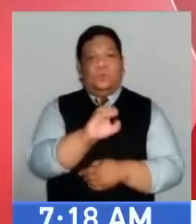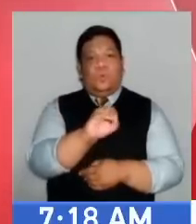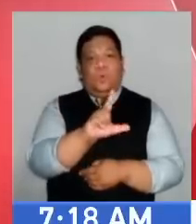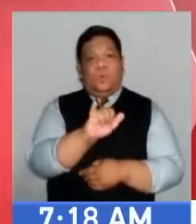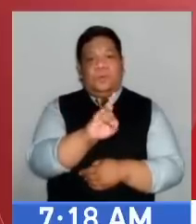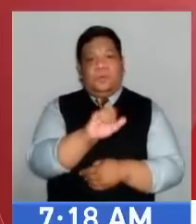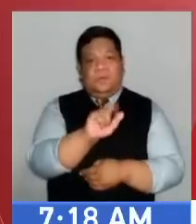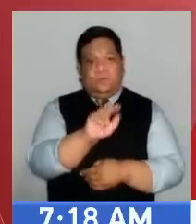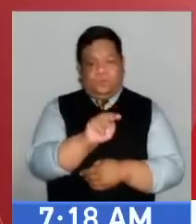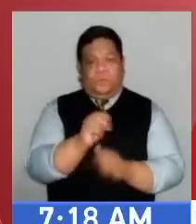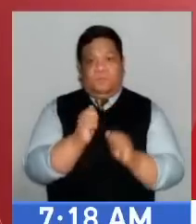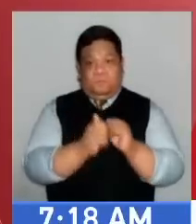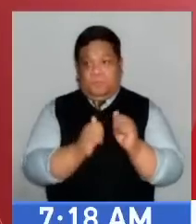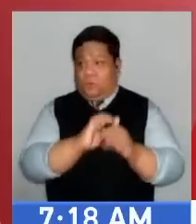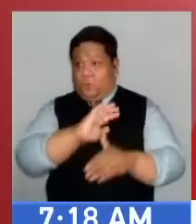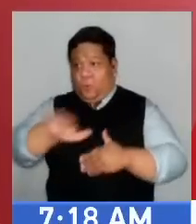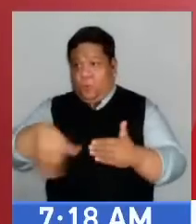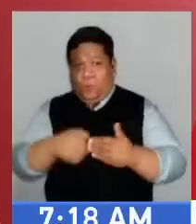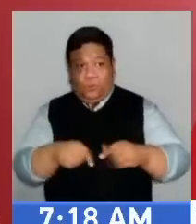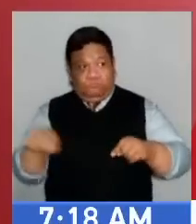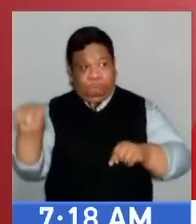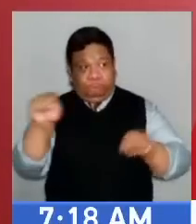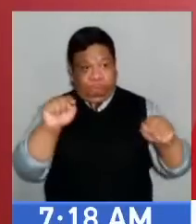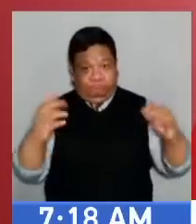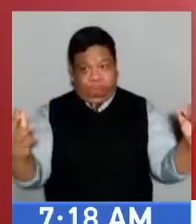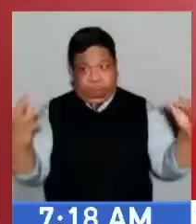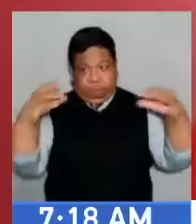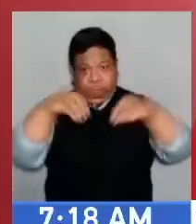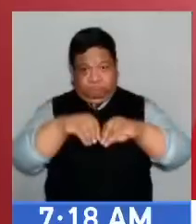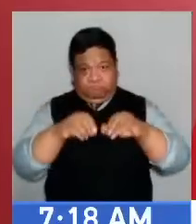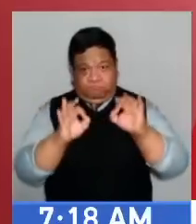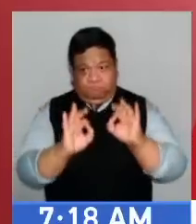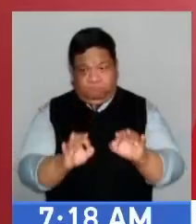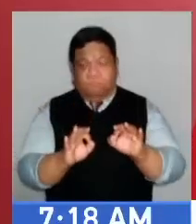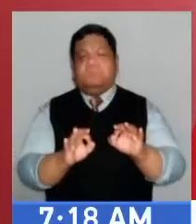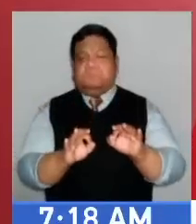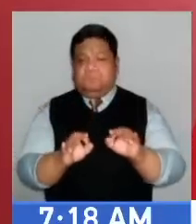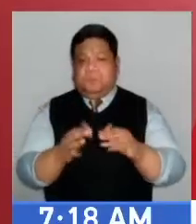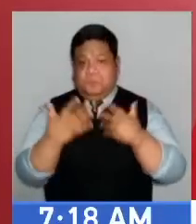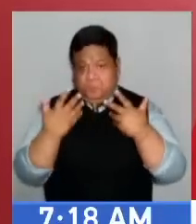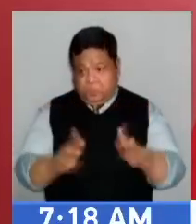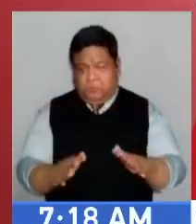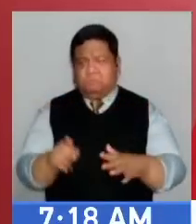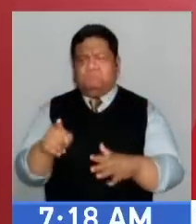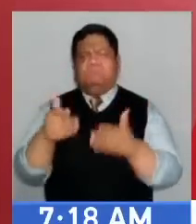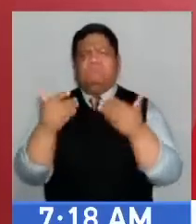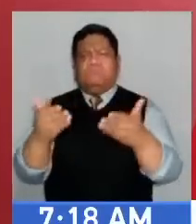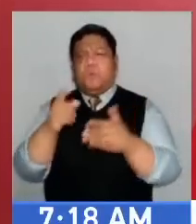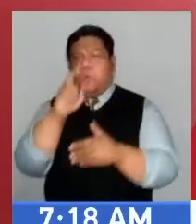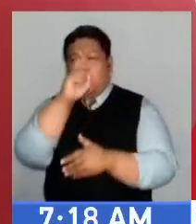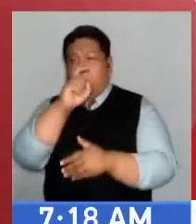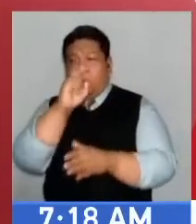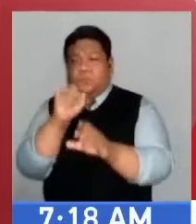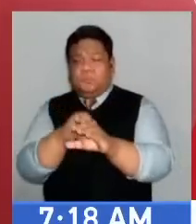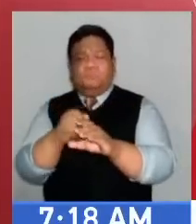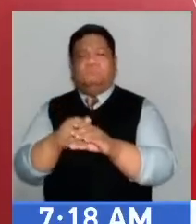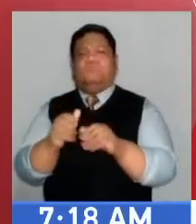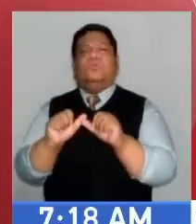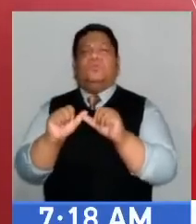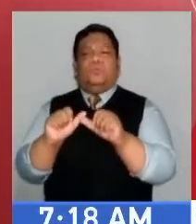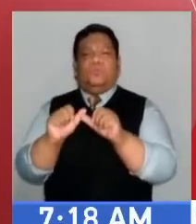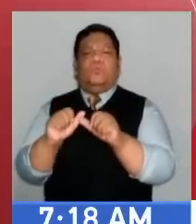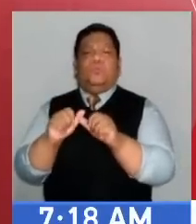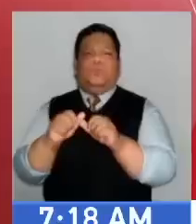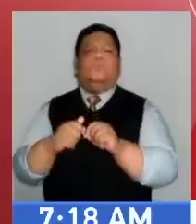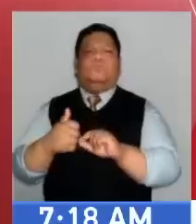sila o nakasali na sila, tuloy-tuloy pa rin ho ang kanilang pagbiyahe. Kahit lumang yung kanilang jeep, hanggat may lumabas ulit na mga policy